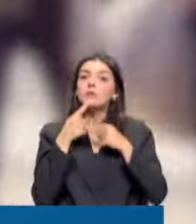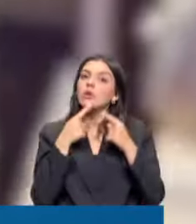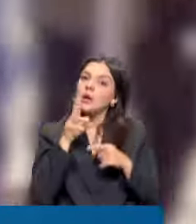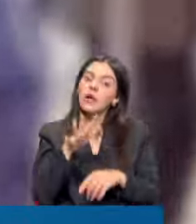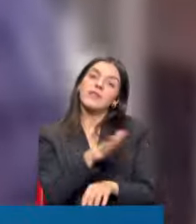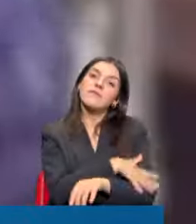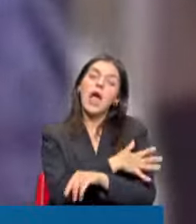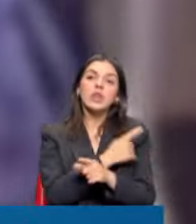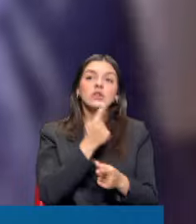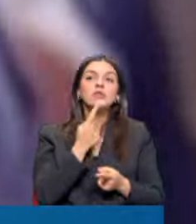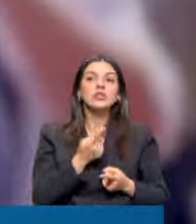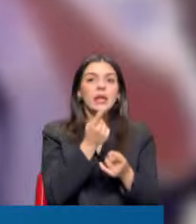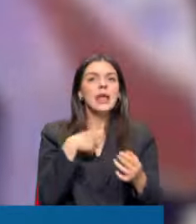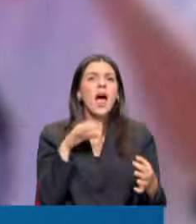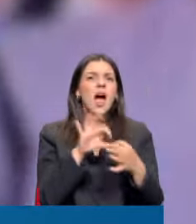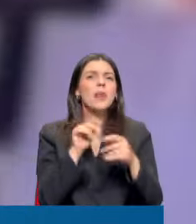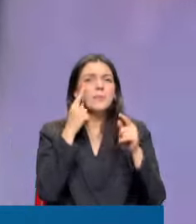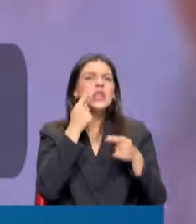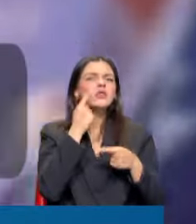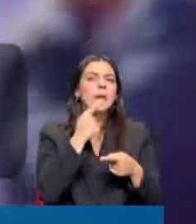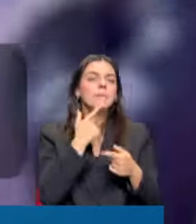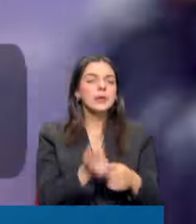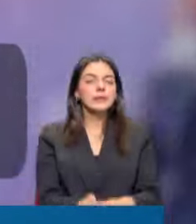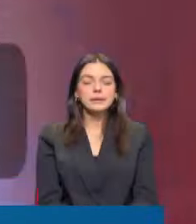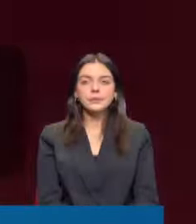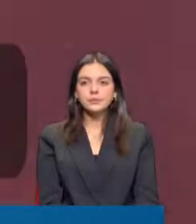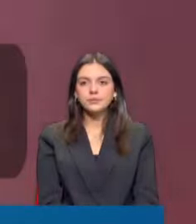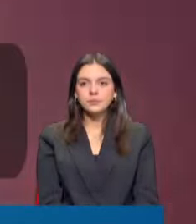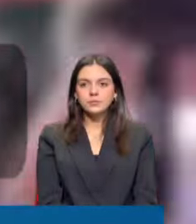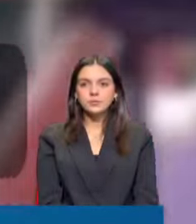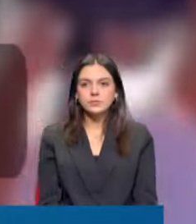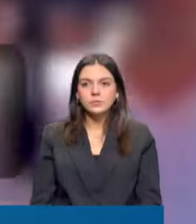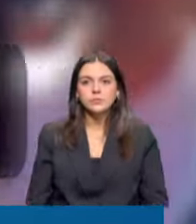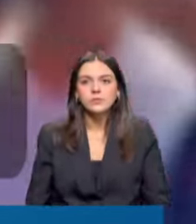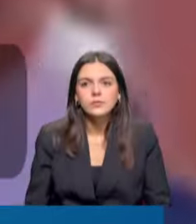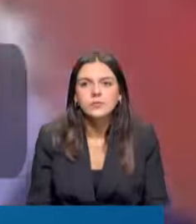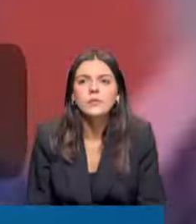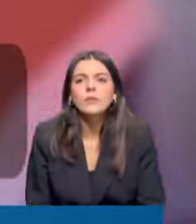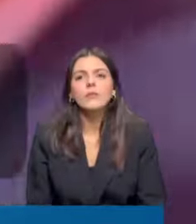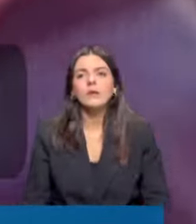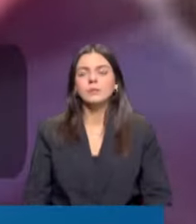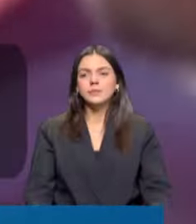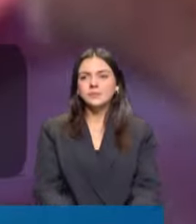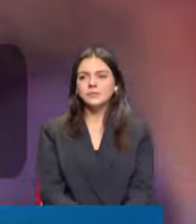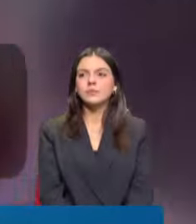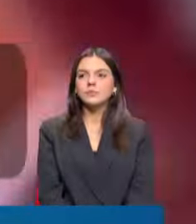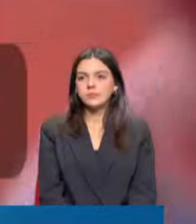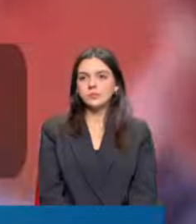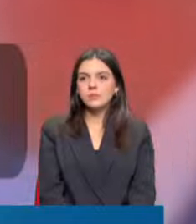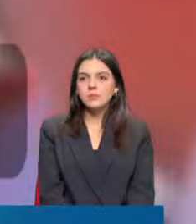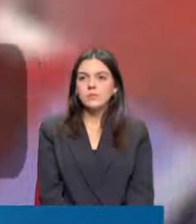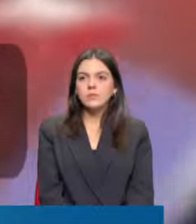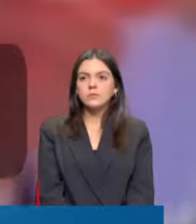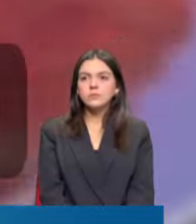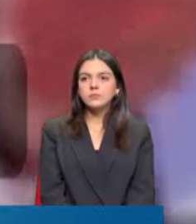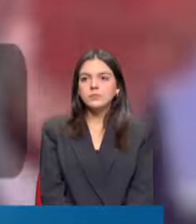vali şikayetlerle ilgileneceğim demekle yetindi. Sayın valim bu pankart bu ne? Zafer Bayramı'nda. Bu yakışır mı? Bu ne? Bu